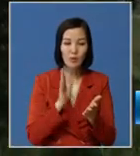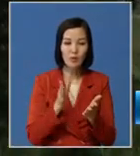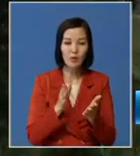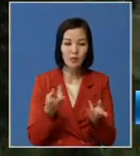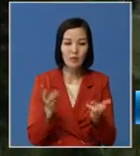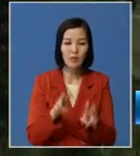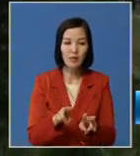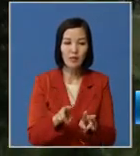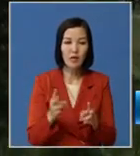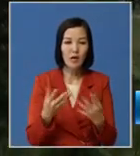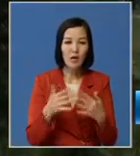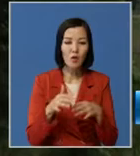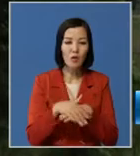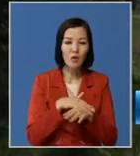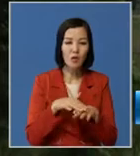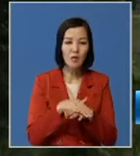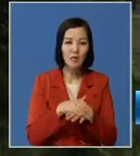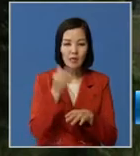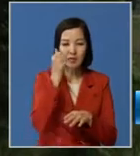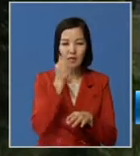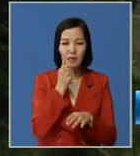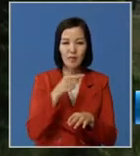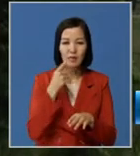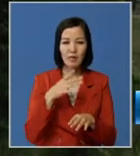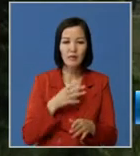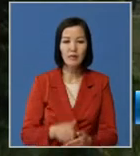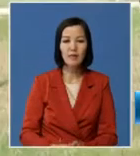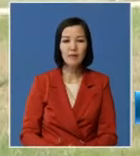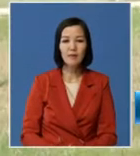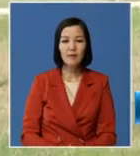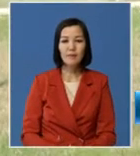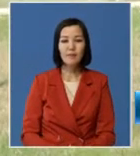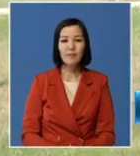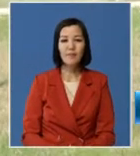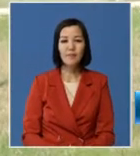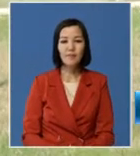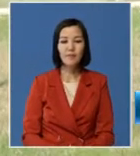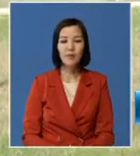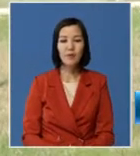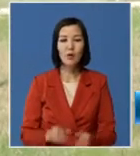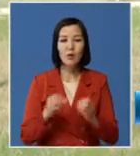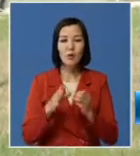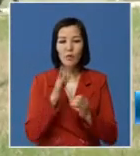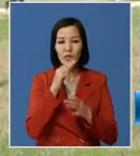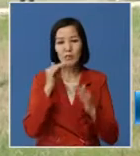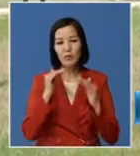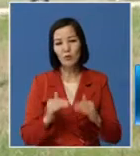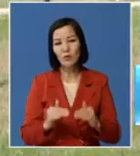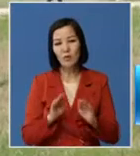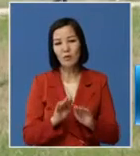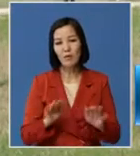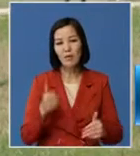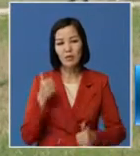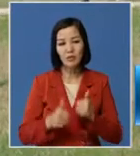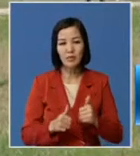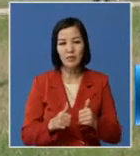өнеге көрсетті. Ауылдас ағайынның шексіз алғысына ие болды. қозы көтеру деп 15 жастан төмен қарай алдық. Одан кейін